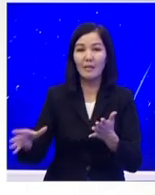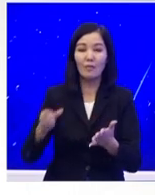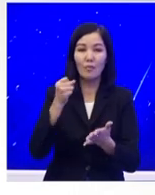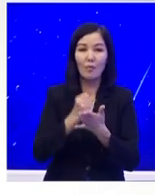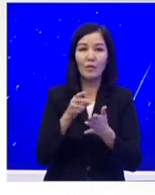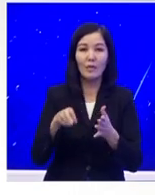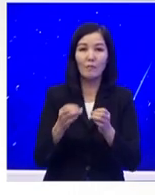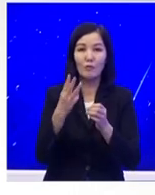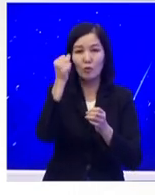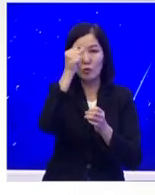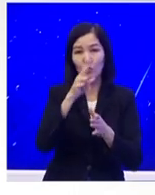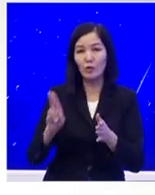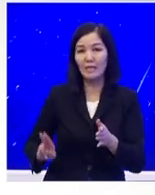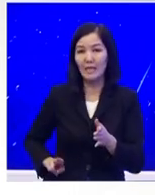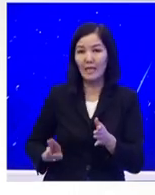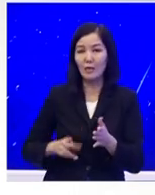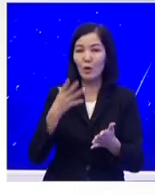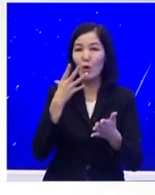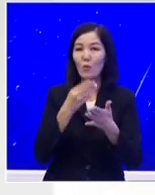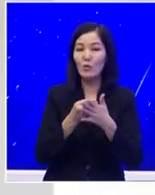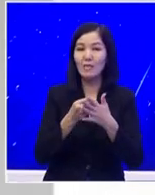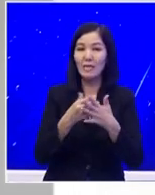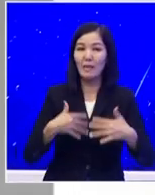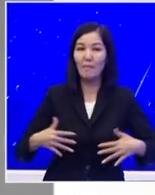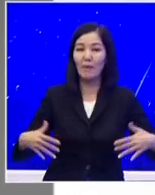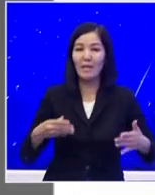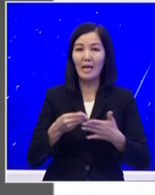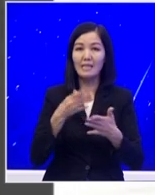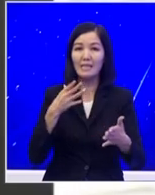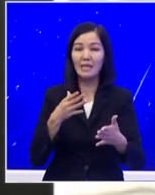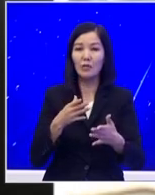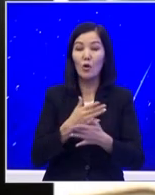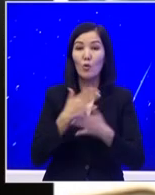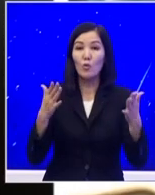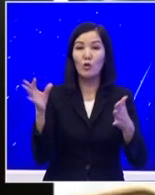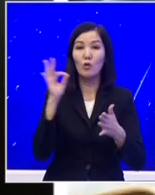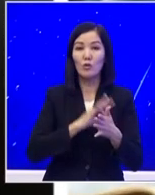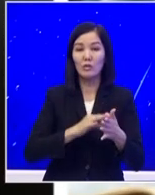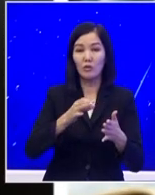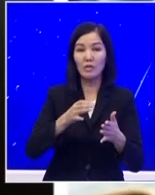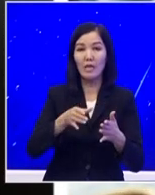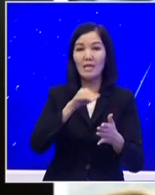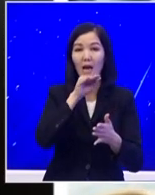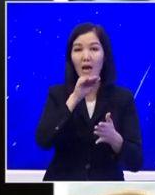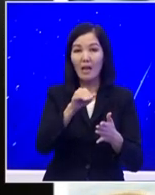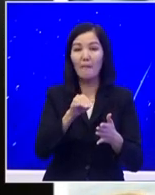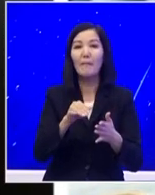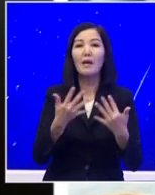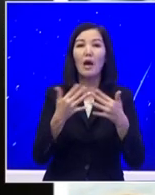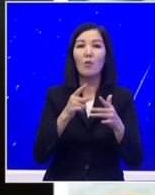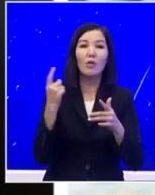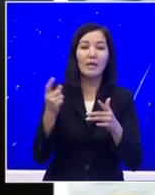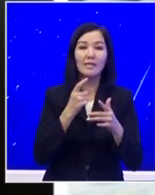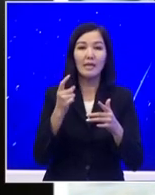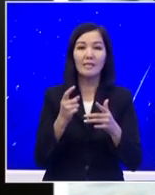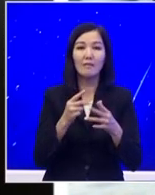жылдан орталықтың директоры, ол отандық мал тұқымын асылдандыру ісіне үлкен үлес қосқан ғалым. Мал шаруашылығындағы